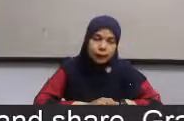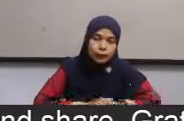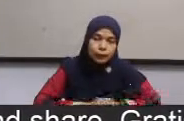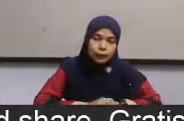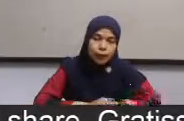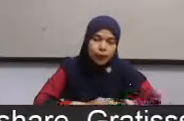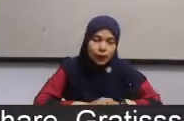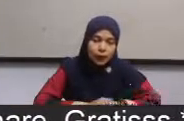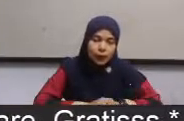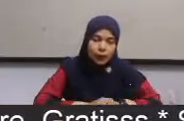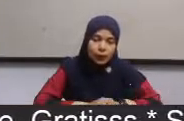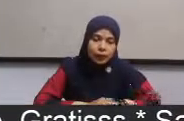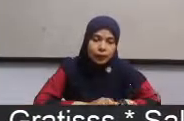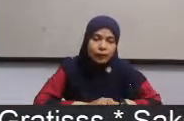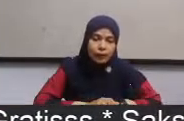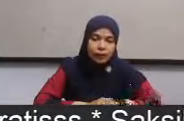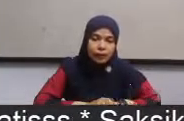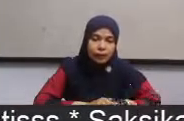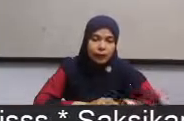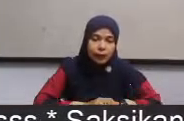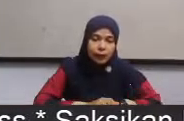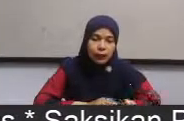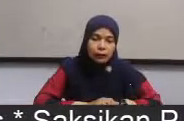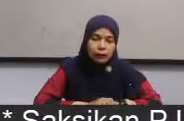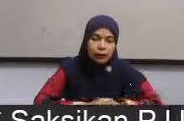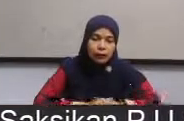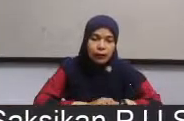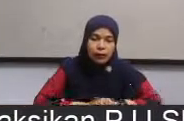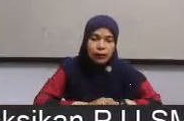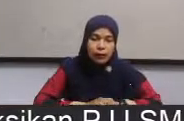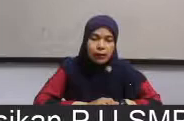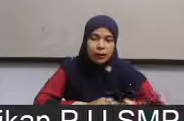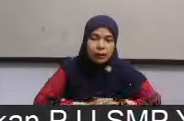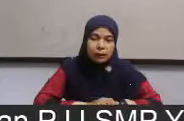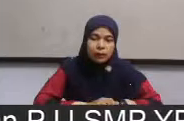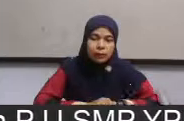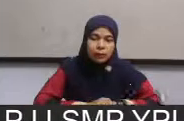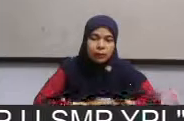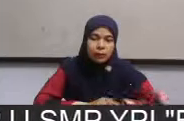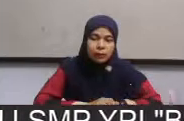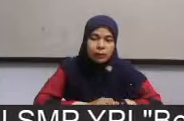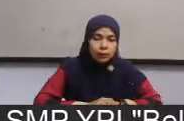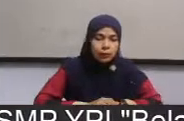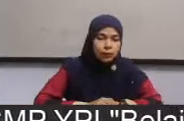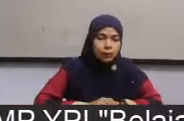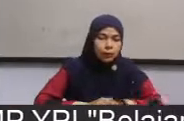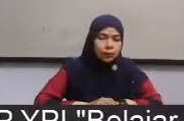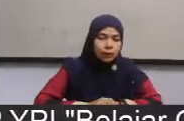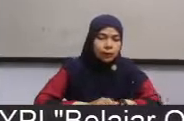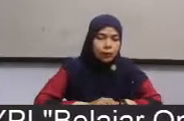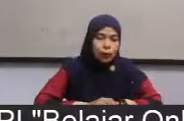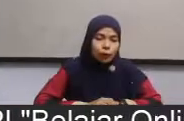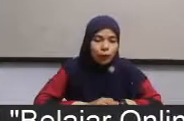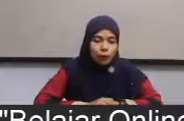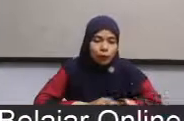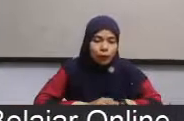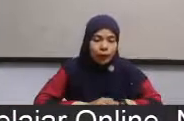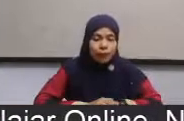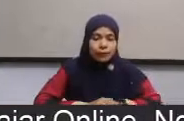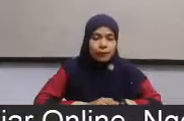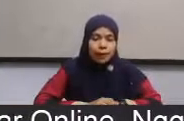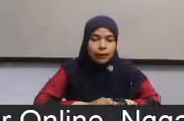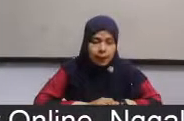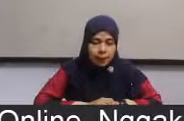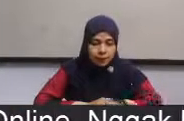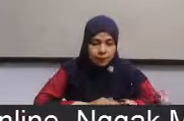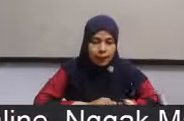buku latihannya dipersiapkan jadi tidak ada yang Hai tidur-tiduran